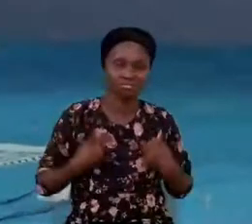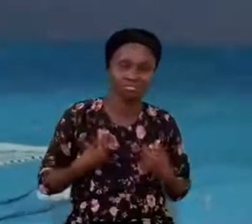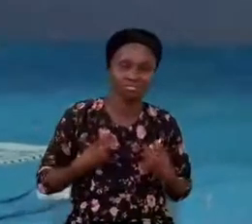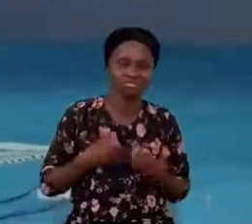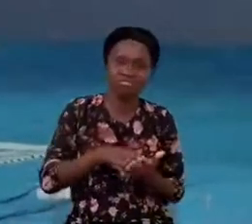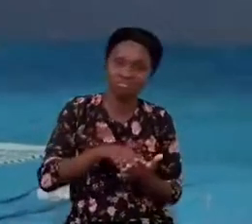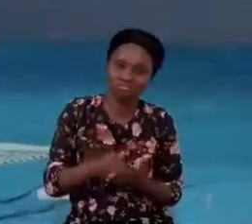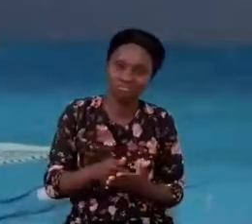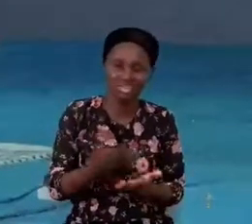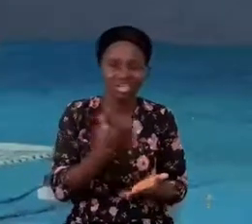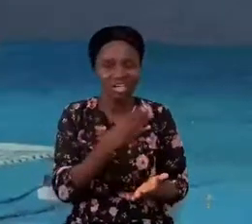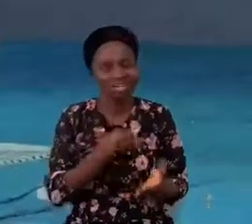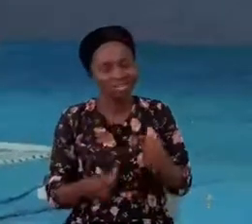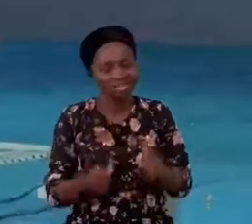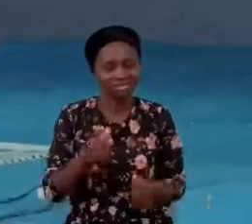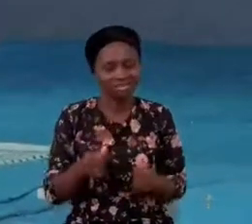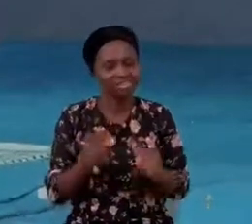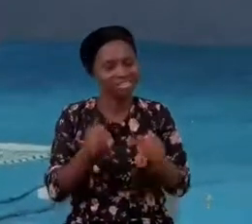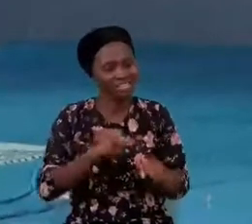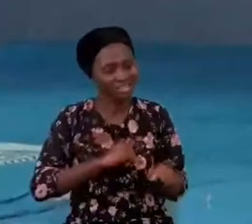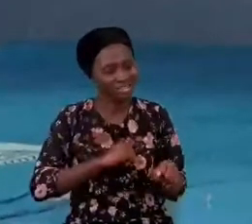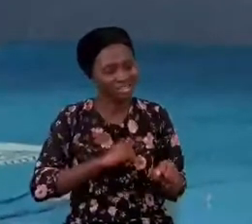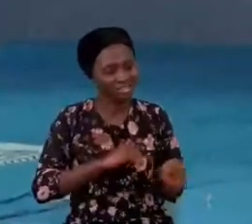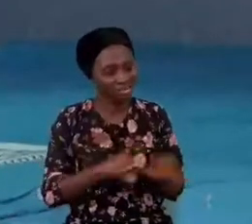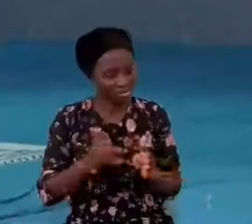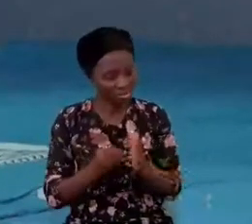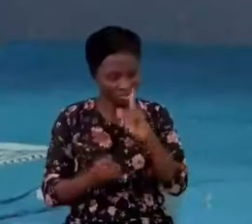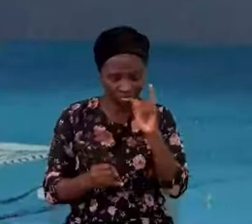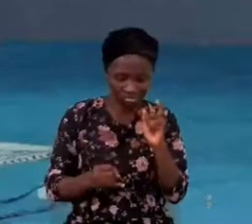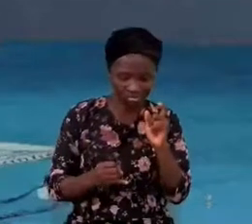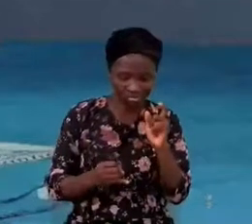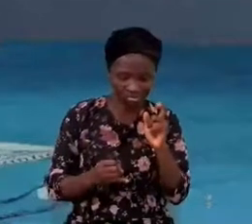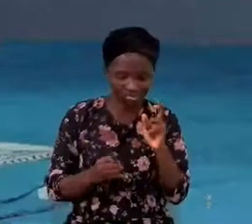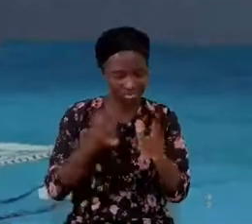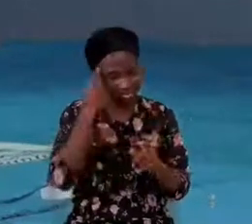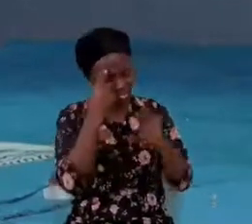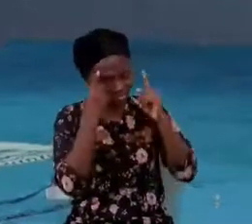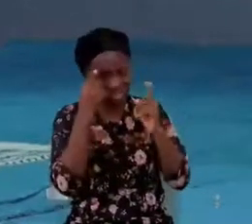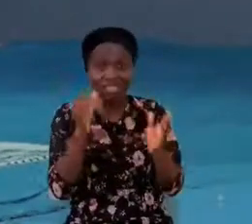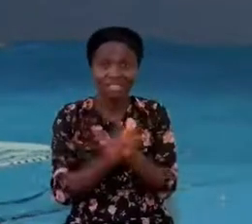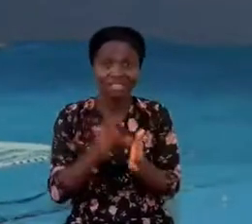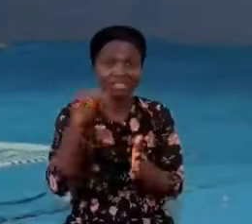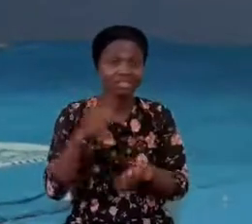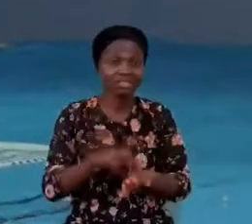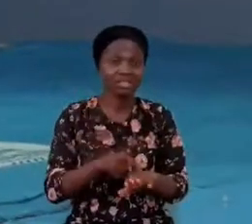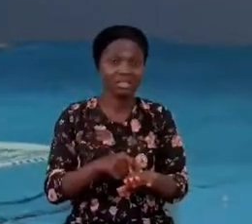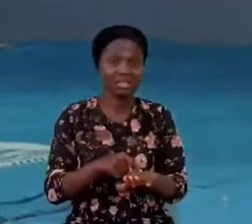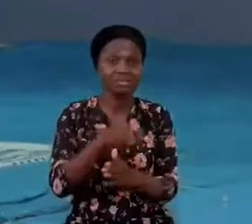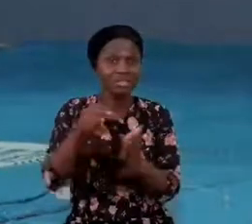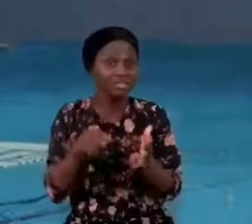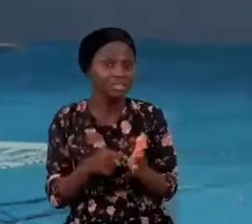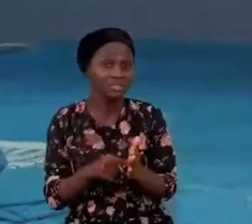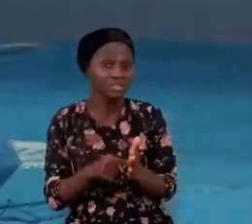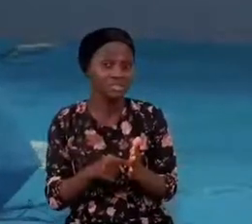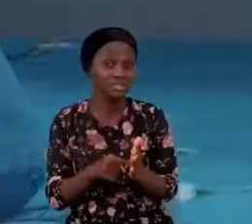en ce moment-là que cette vertu de persévérance intervient. La persévérance, c'est une vertu.